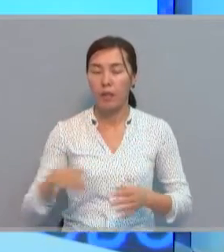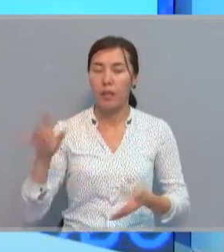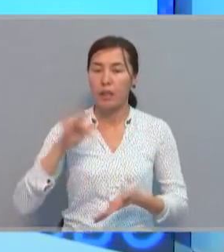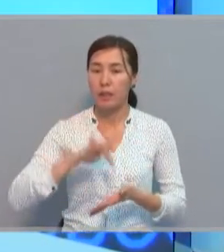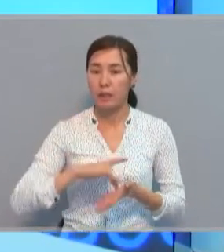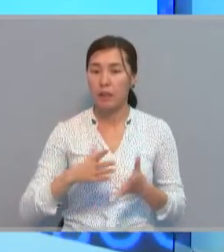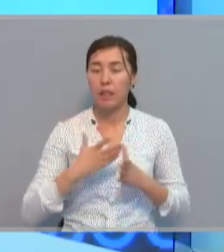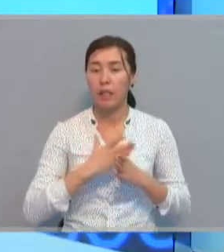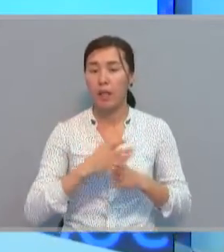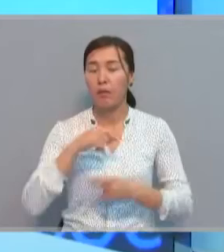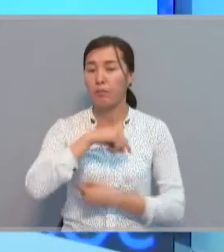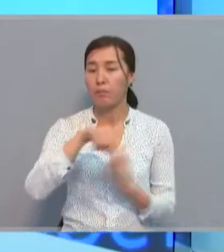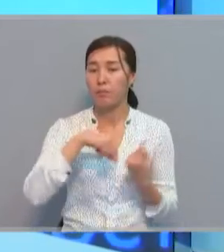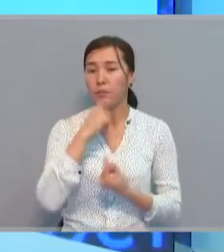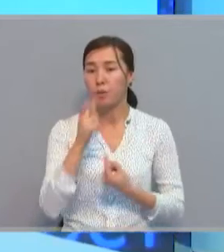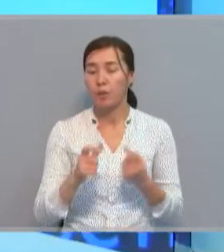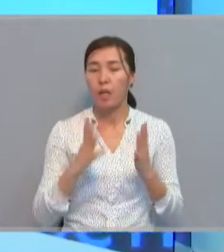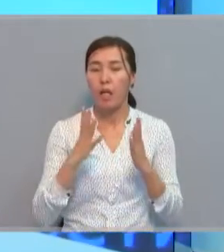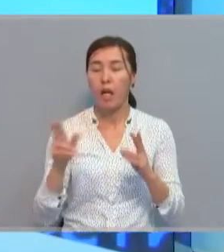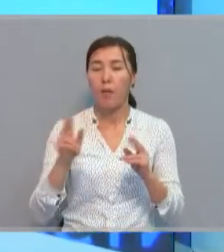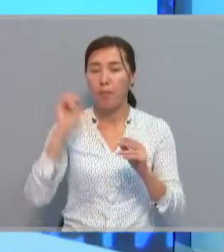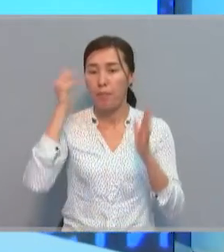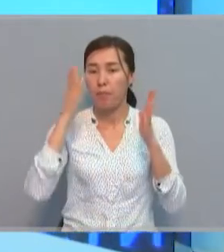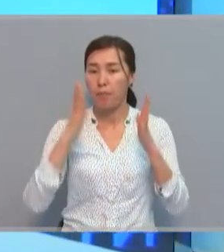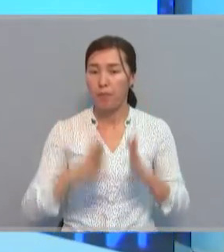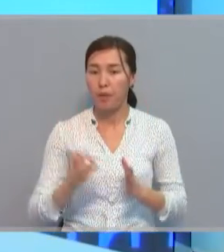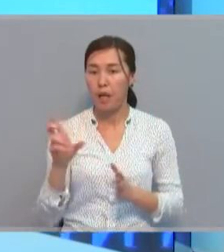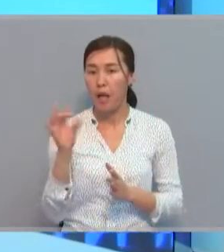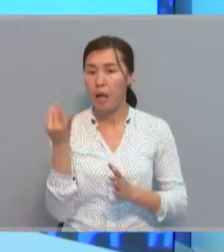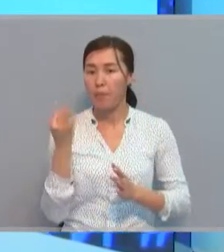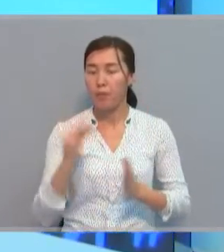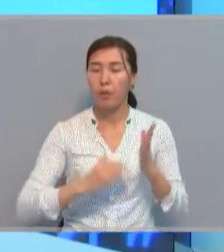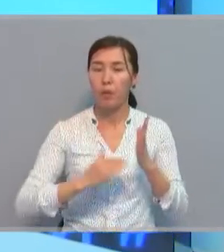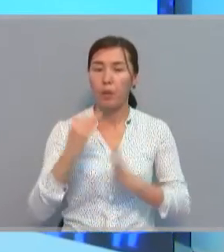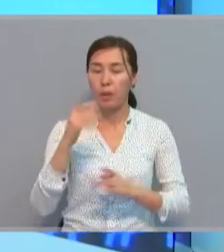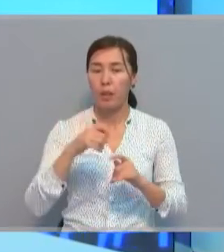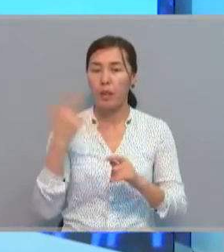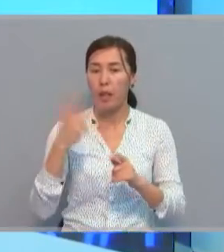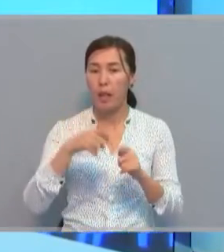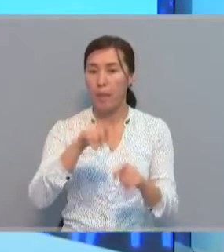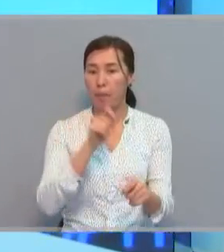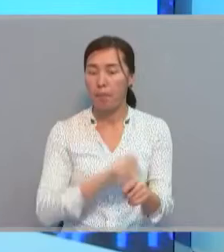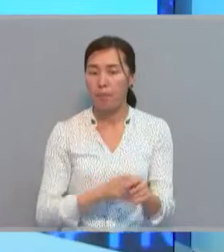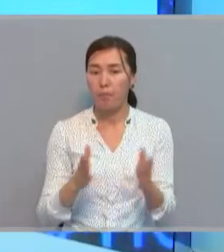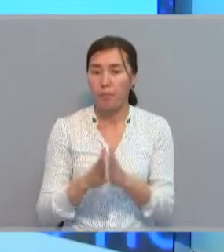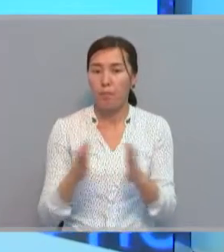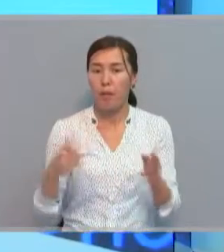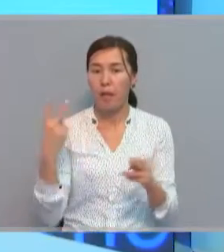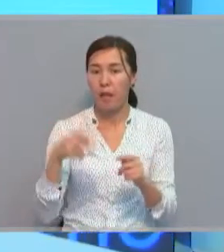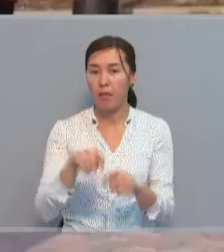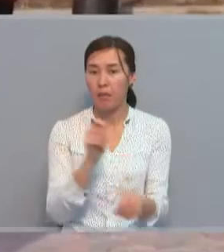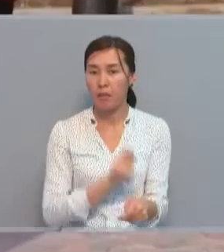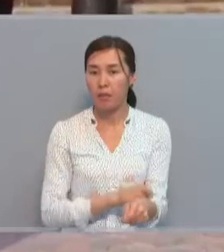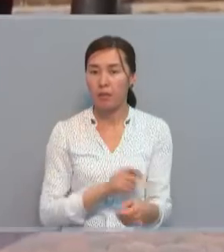центре. При поддержке спонсоров в парке был возведен памятник великому поэту. Высота скульптуры 3, постамент 2 метра.